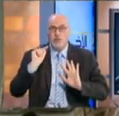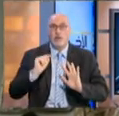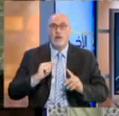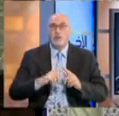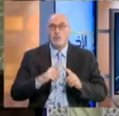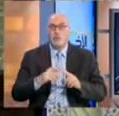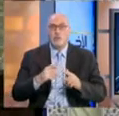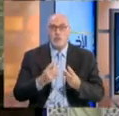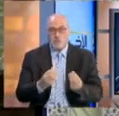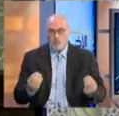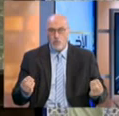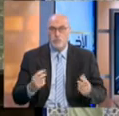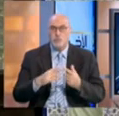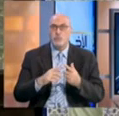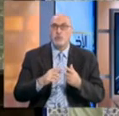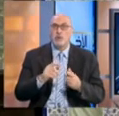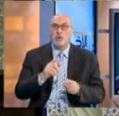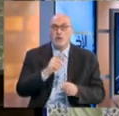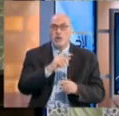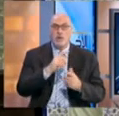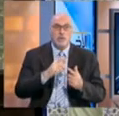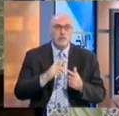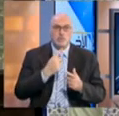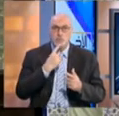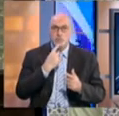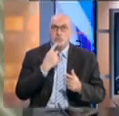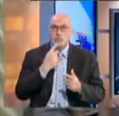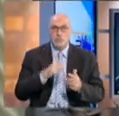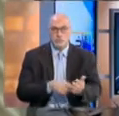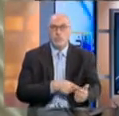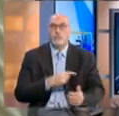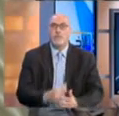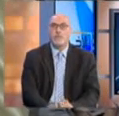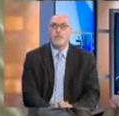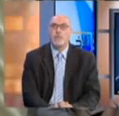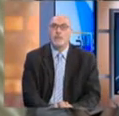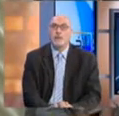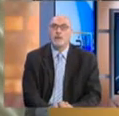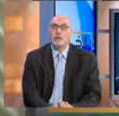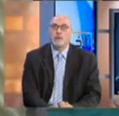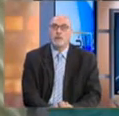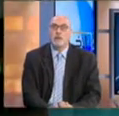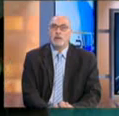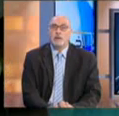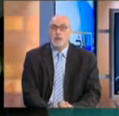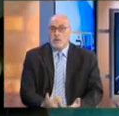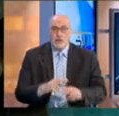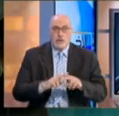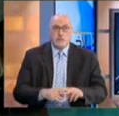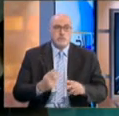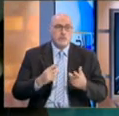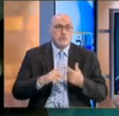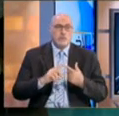للفقه الإسلامي ومرجعا للفتوى منذ زمن طويل. ويبقى الخير يعم مجتمعنا